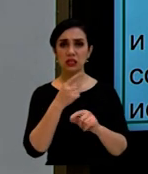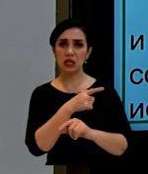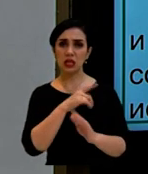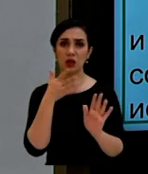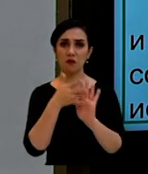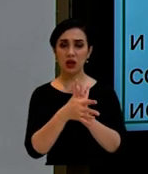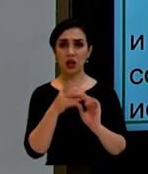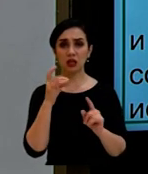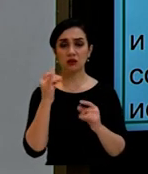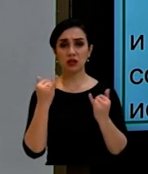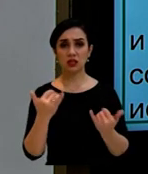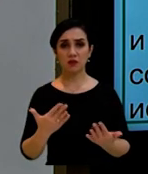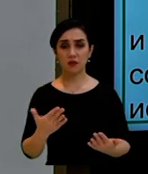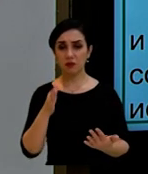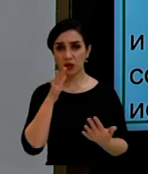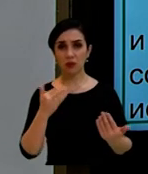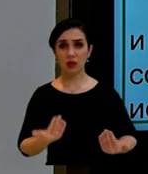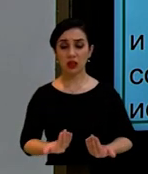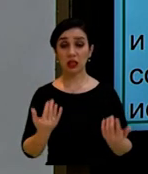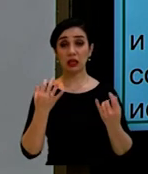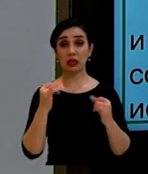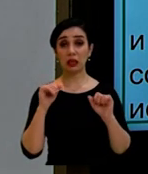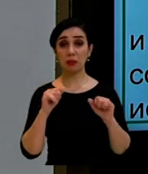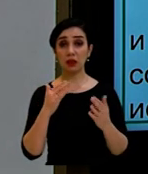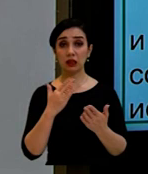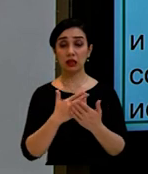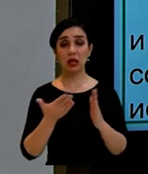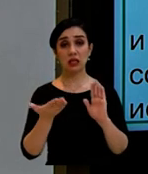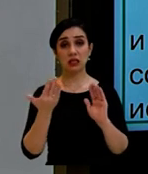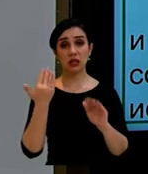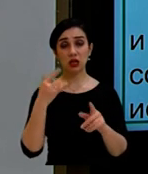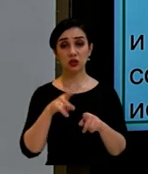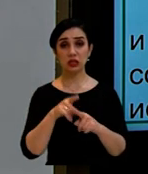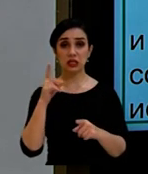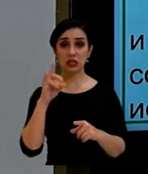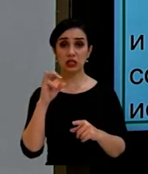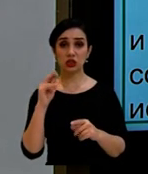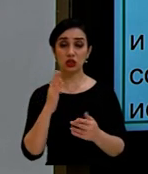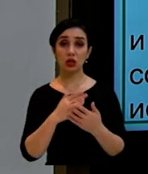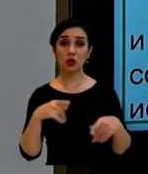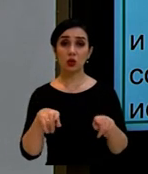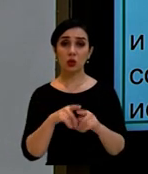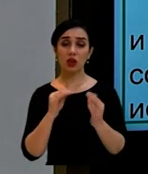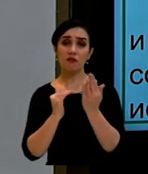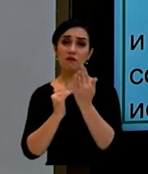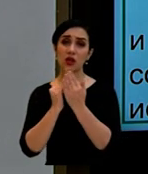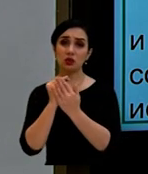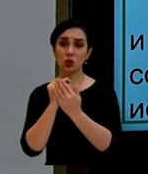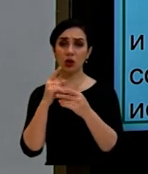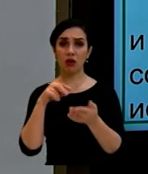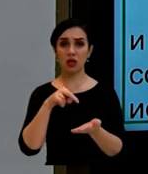на современников следовательно имеют историческое значение вот так высоко